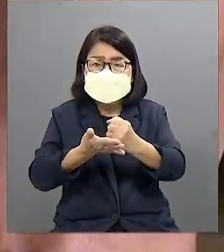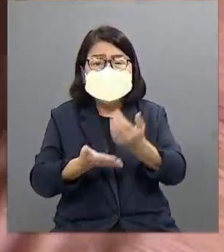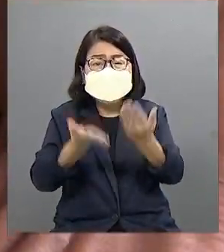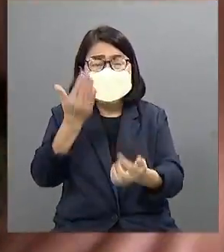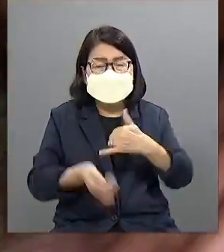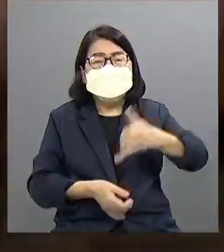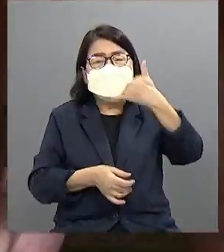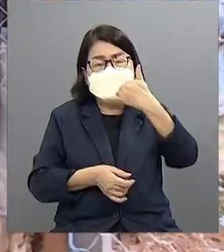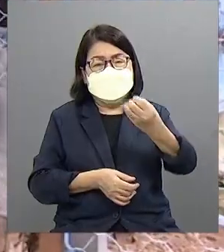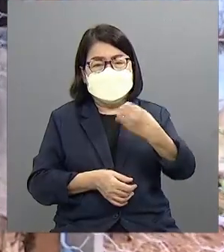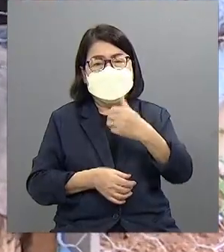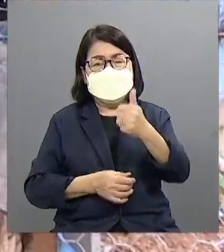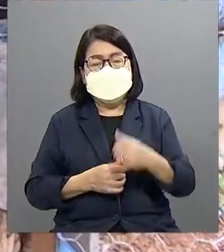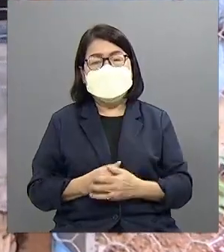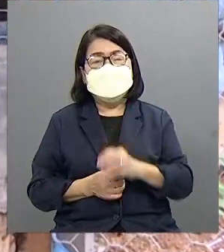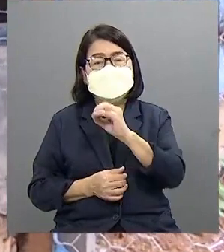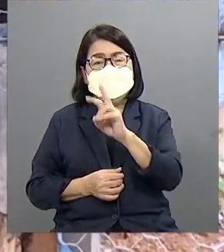ายนี้มานะคะ